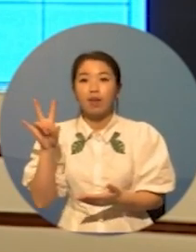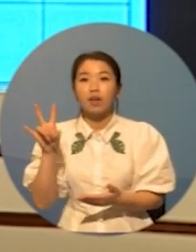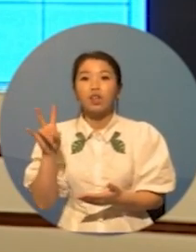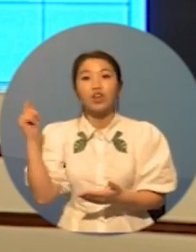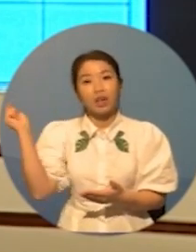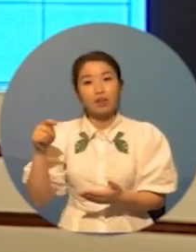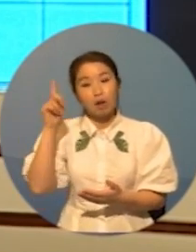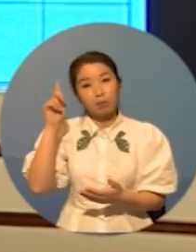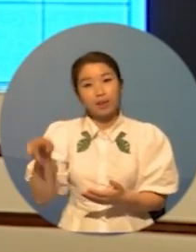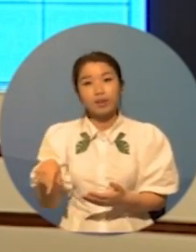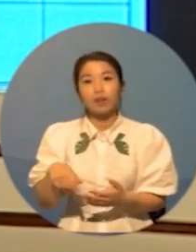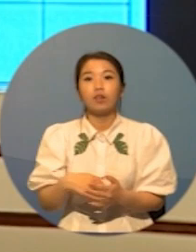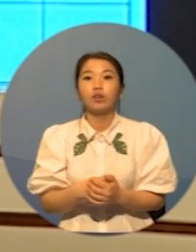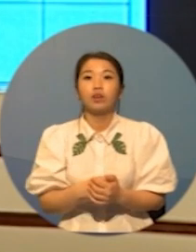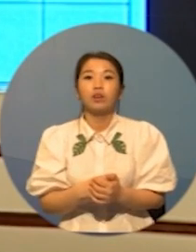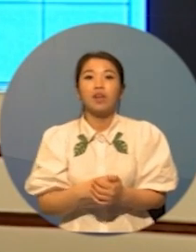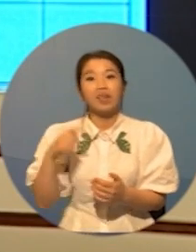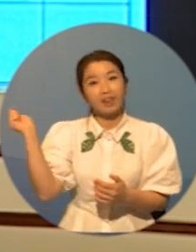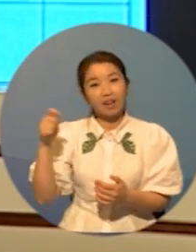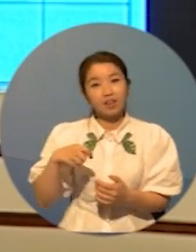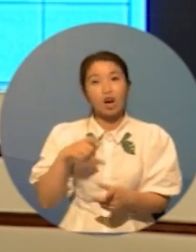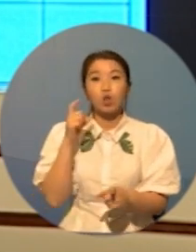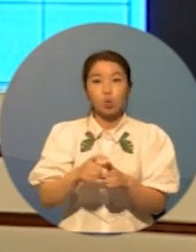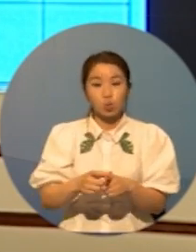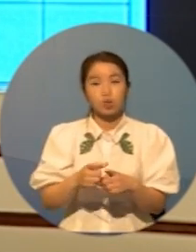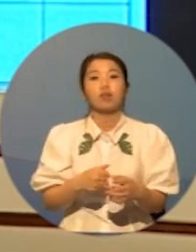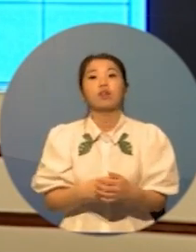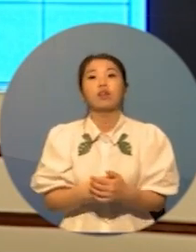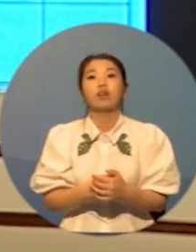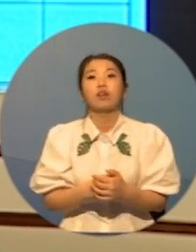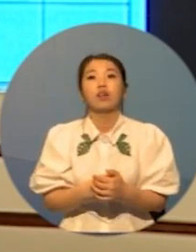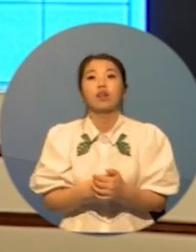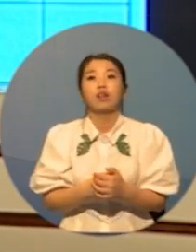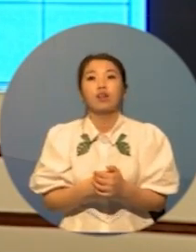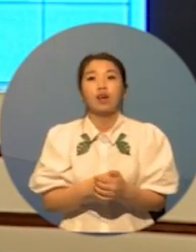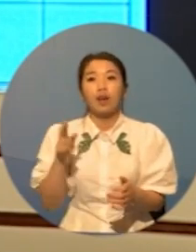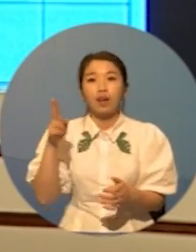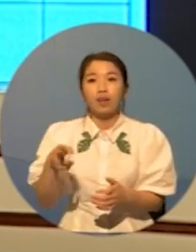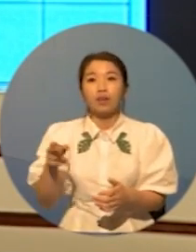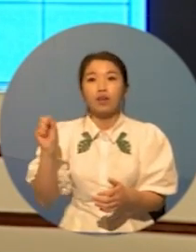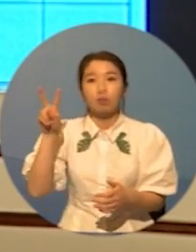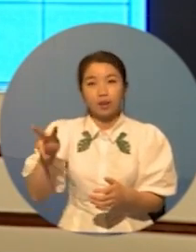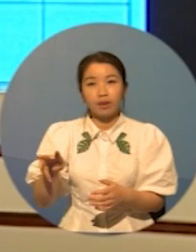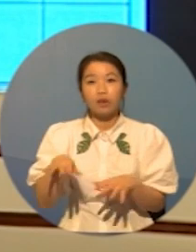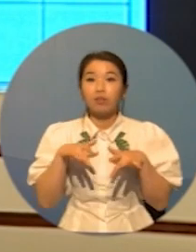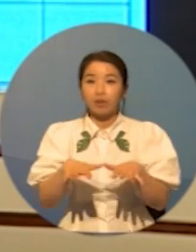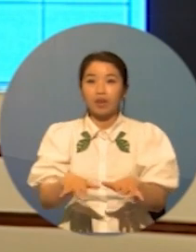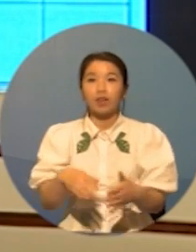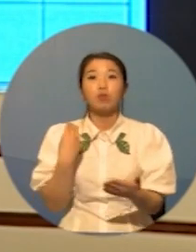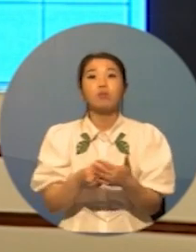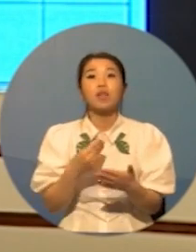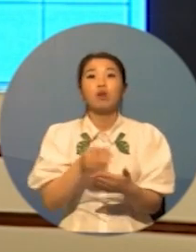білдірді. Гәпіндегі киятырғанын сөзі келбетлік фейлге мысал болады.